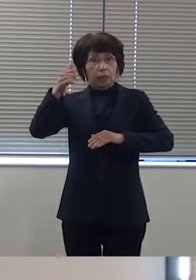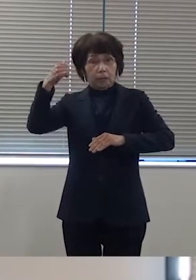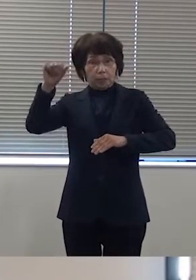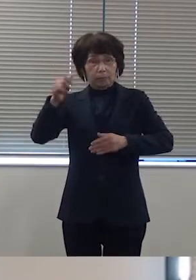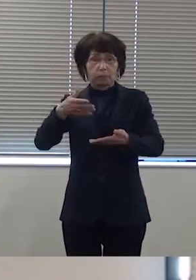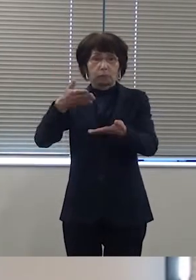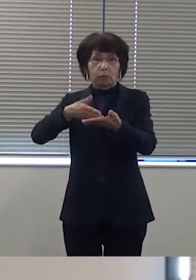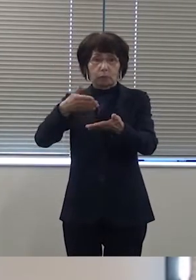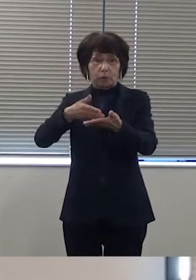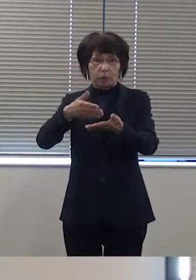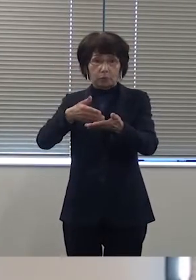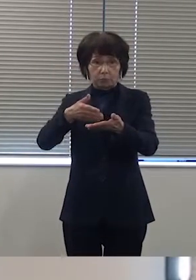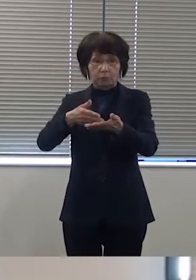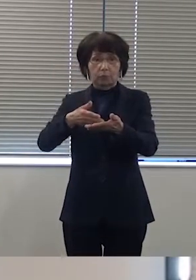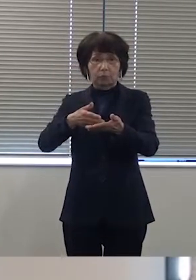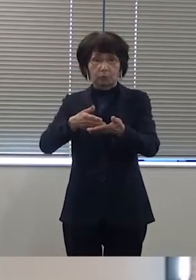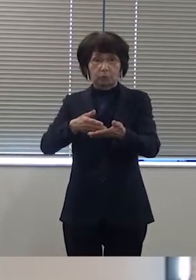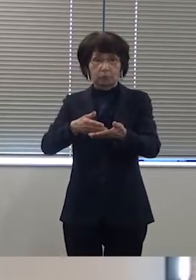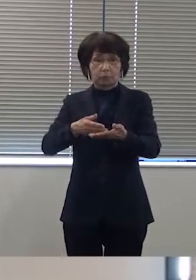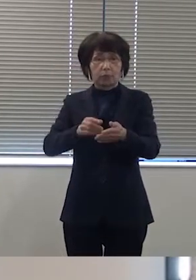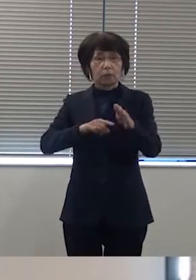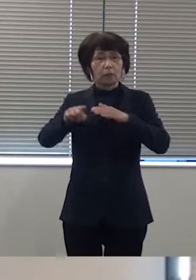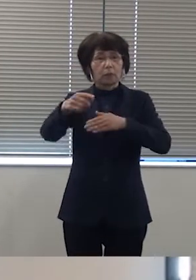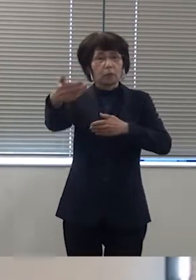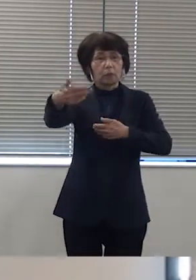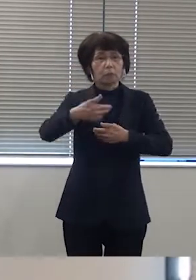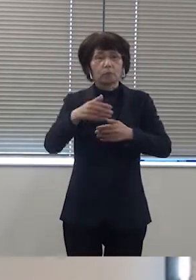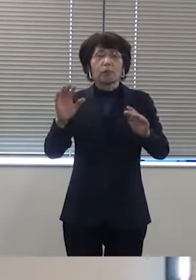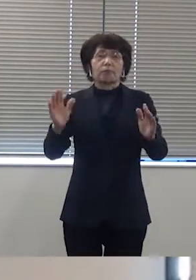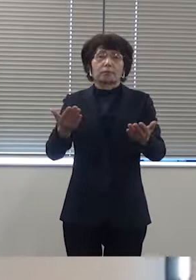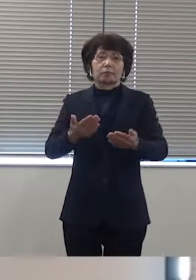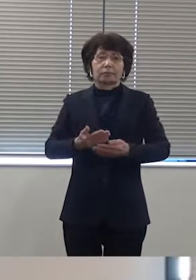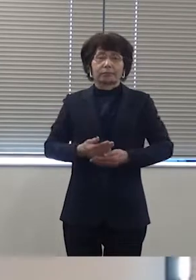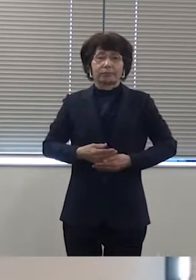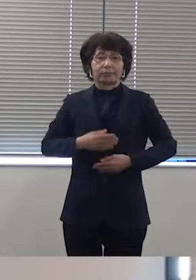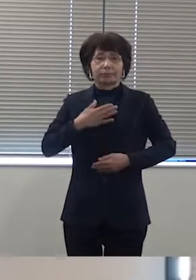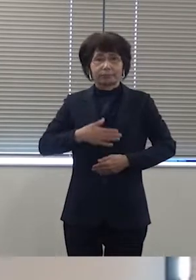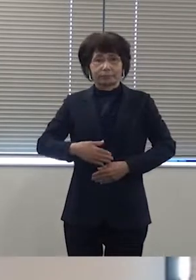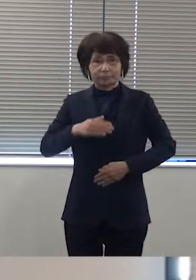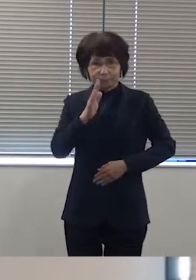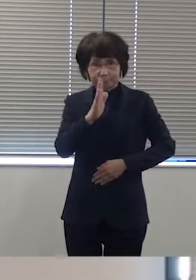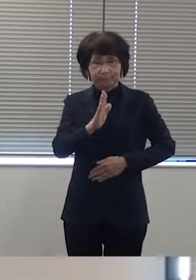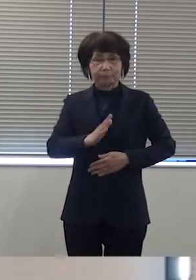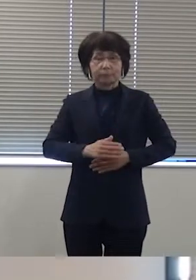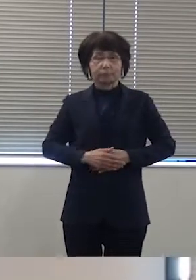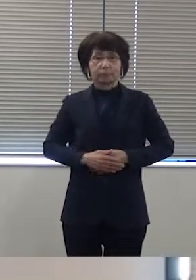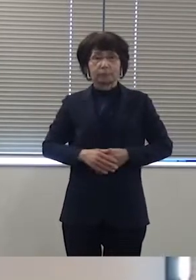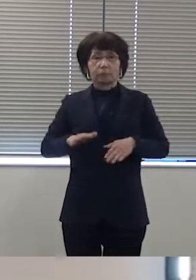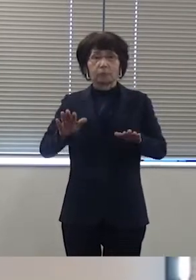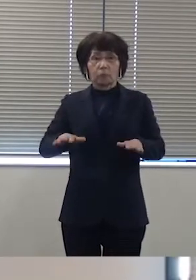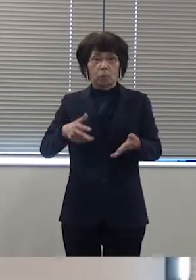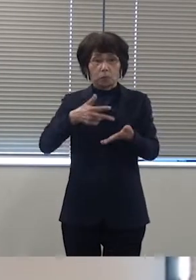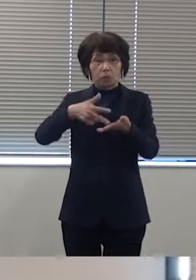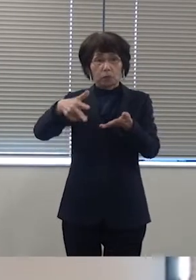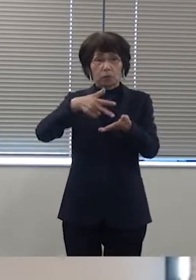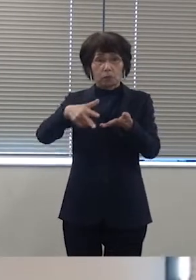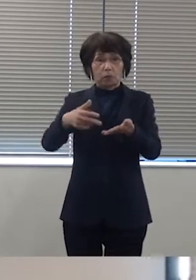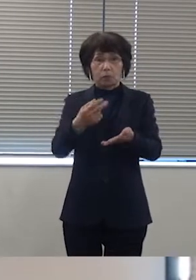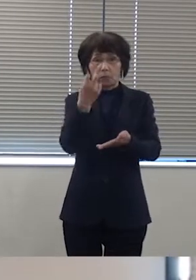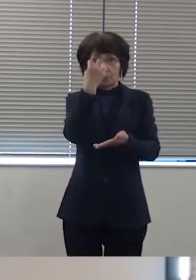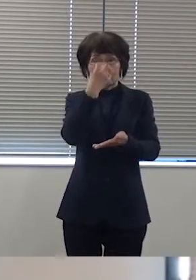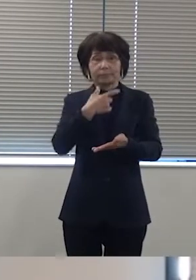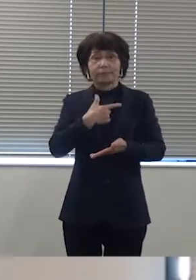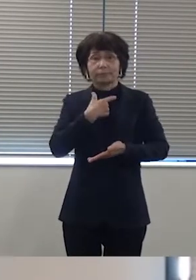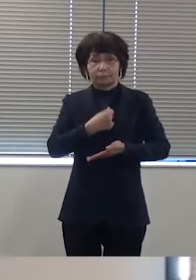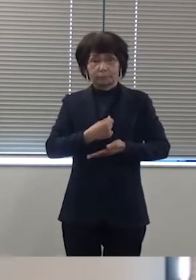となっておりまして、幹事社代表質問はございませんのであらかじめご了承ください。今日の資料の確認を対象に行わ